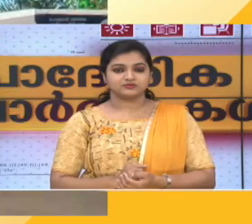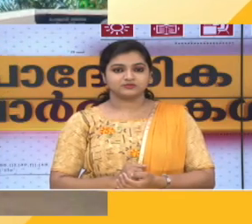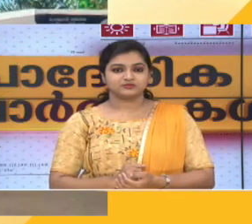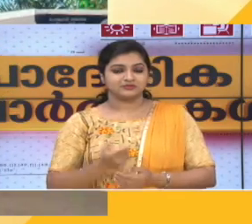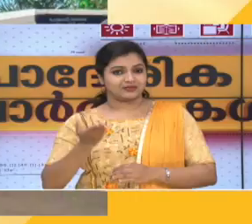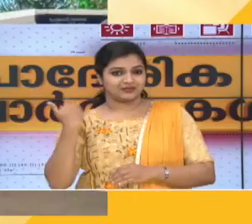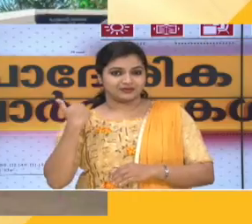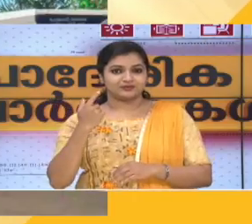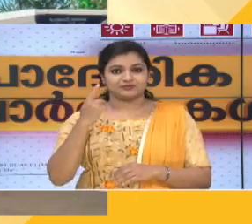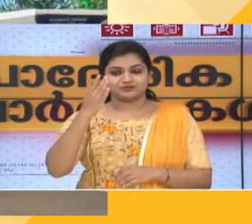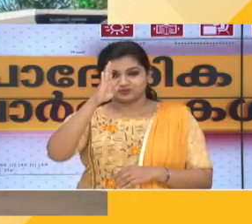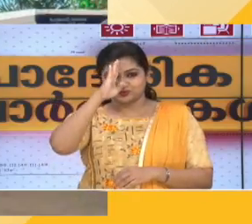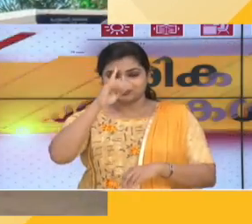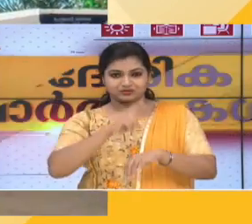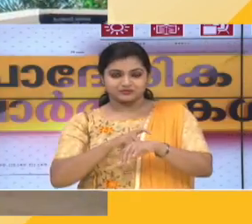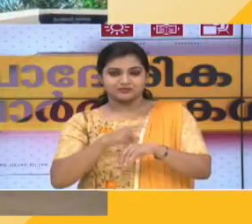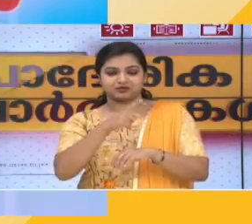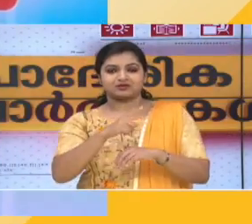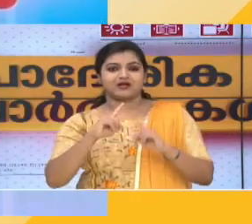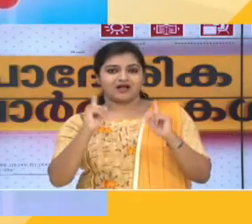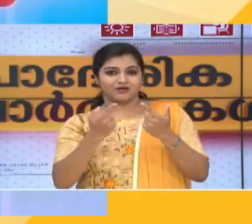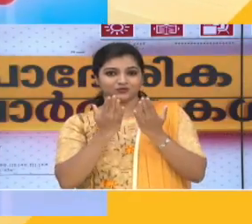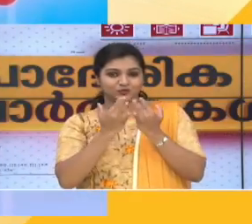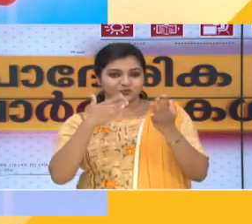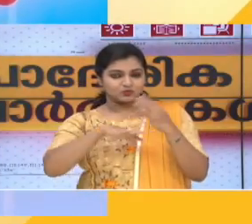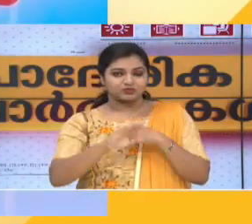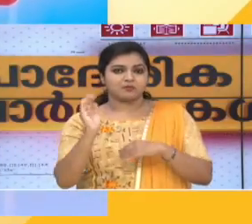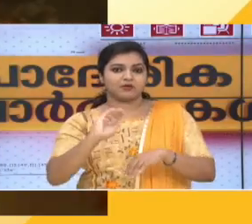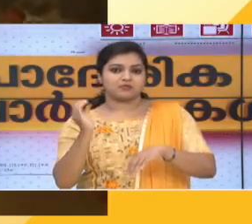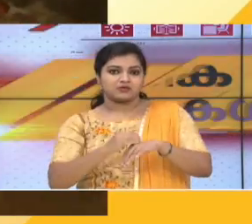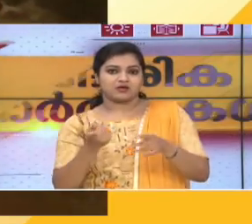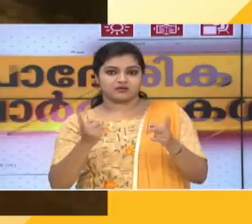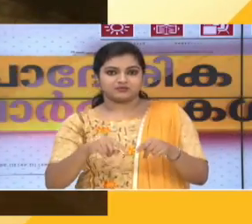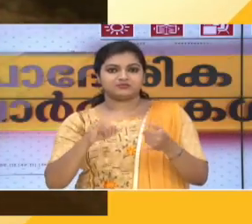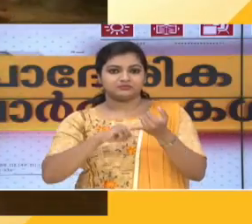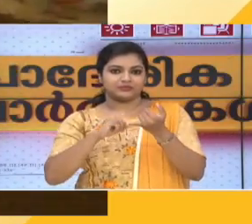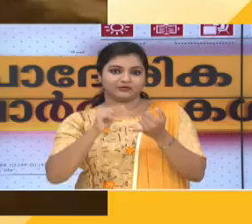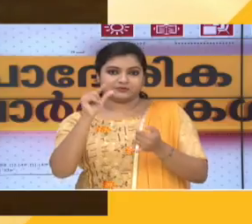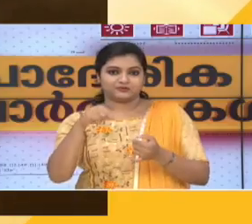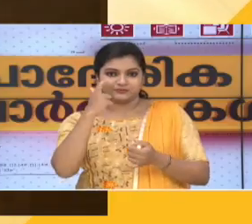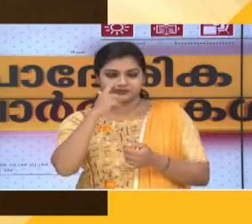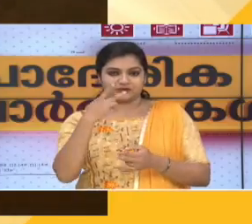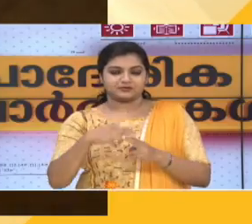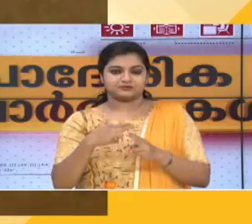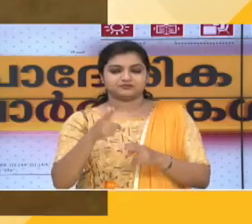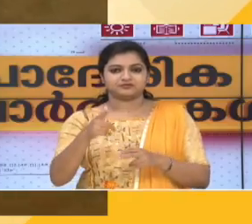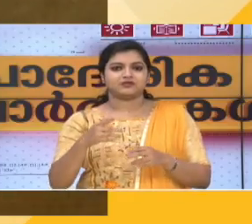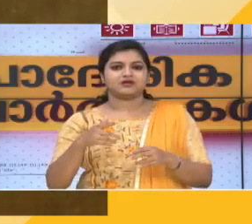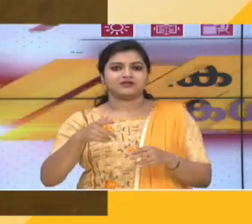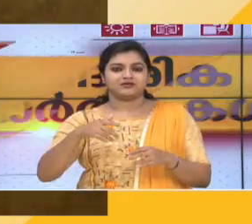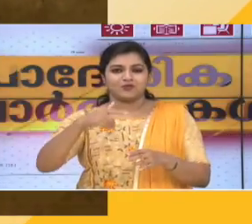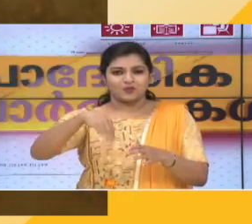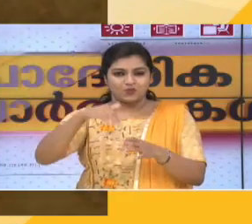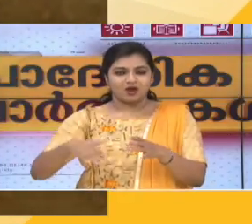ഇന്നലെ ഉച്ചയ്ക്ക് 3 മണിയോടെയാണ് ക്ലാസ് മുറിയിൽ വെച്ച് ഷഹല ഷെറിന് പാമ്പ് കടിയേറ്റത്. ക്ലാസ് മുറിയിലെ സിമന്റ് തറയിൽ കാല് കുടുങ്ങുകയും കാലിൽ മുറിവ് പറ്റിയതാണ്